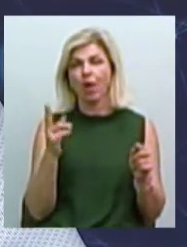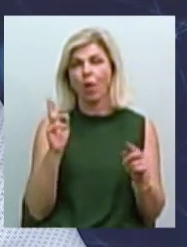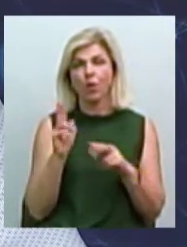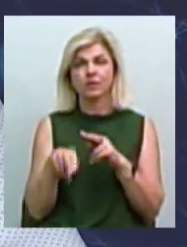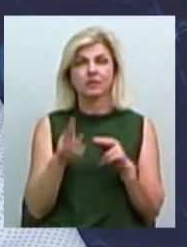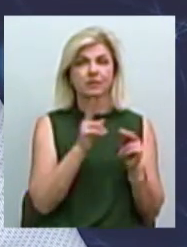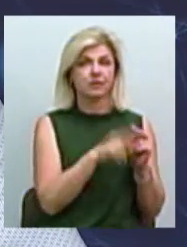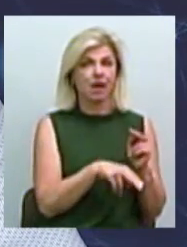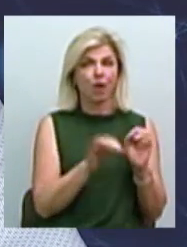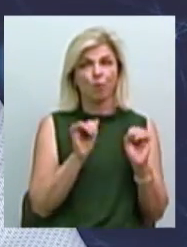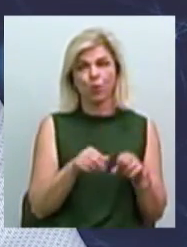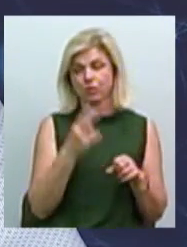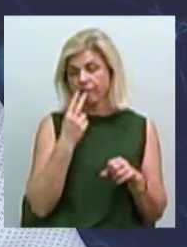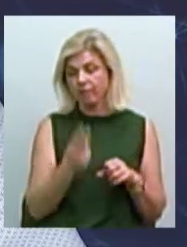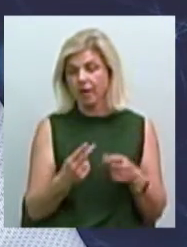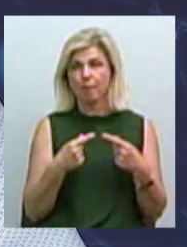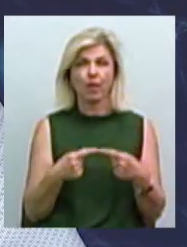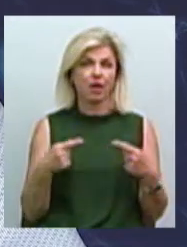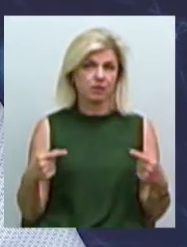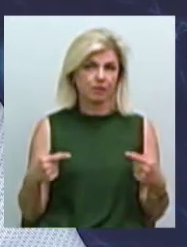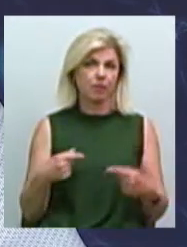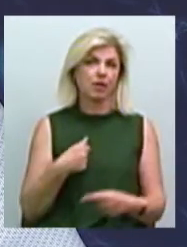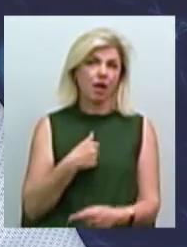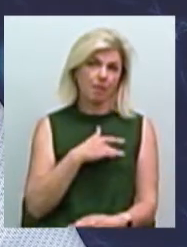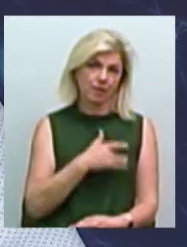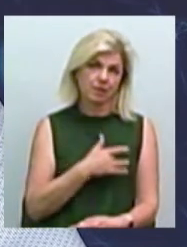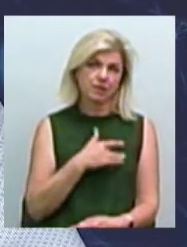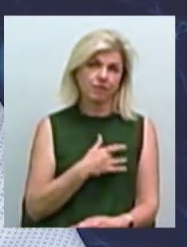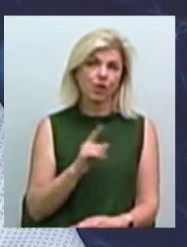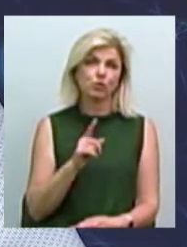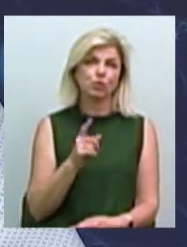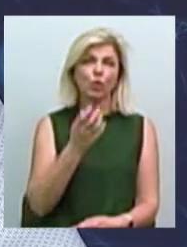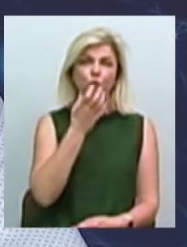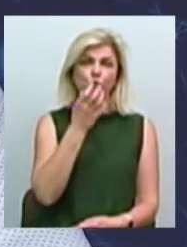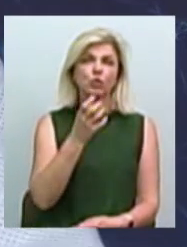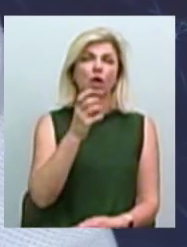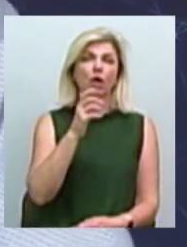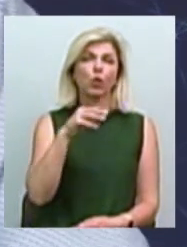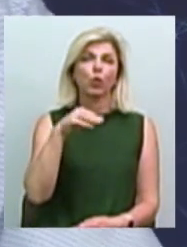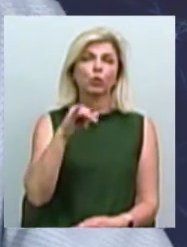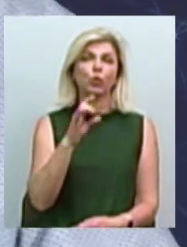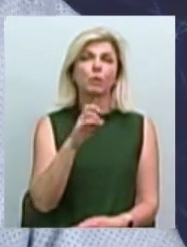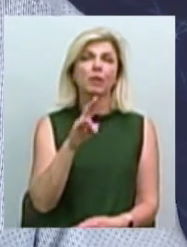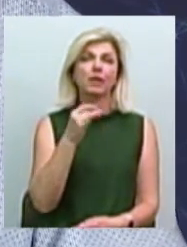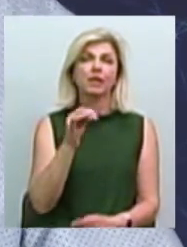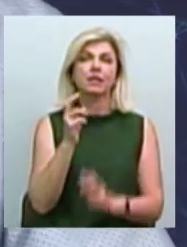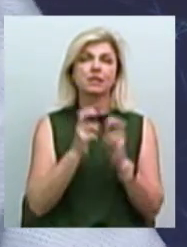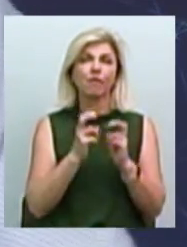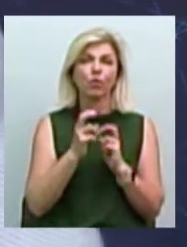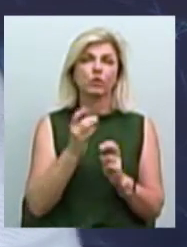по-разному. Но я подозреваю, что все-таки южно-турбинный завод «Заря» останется в этом